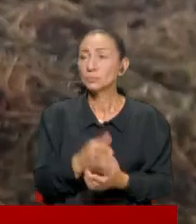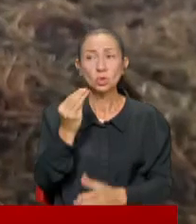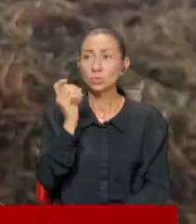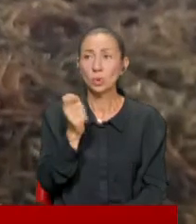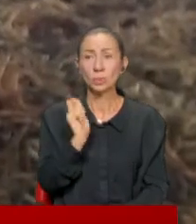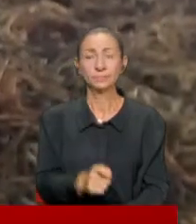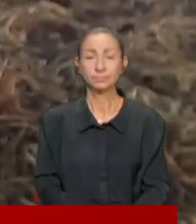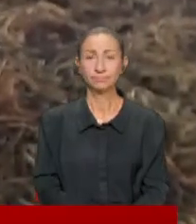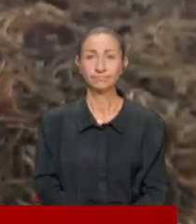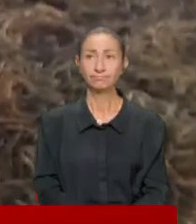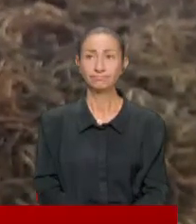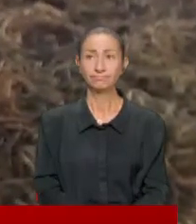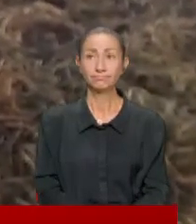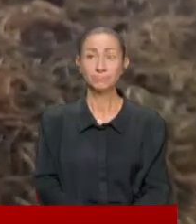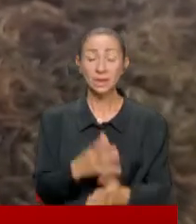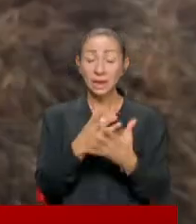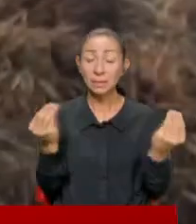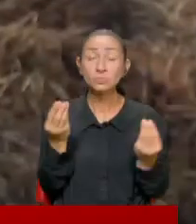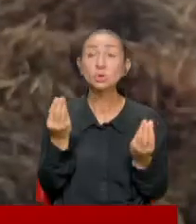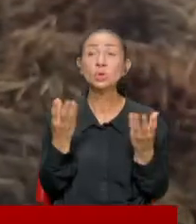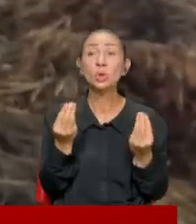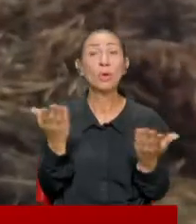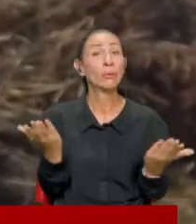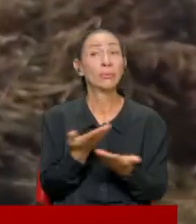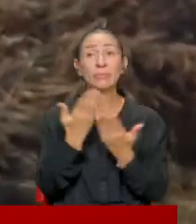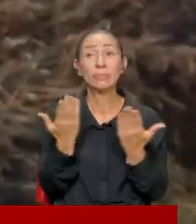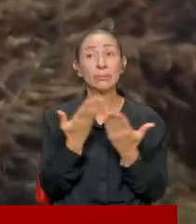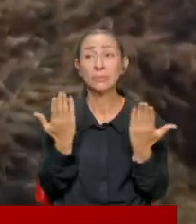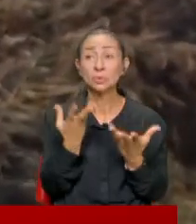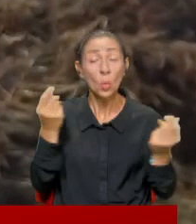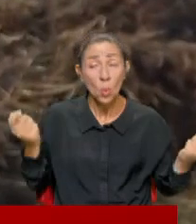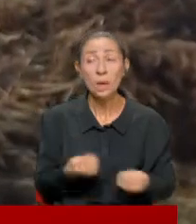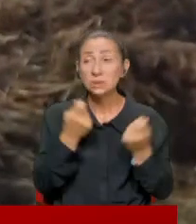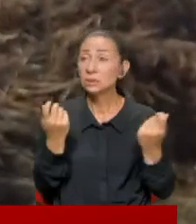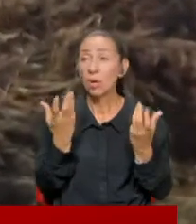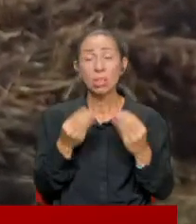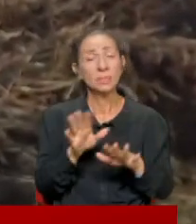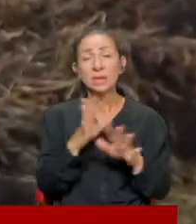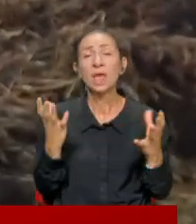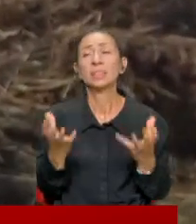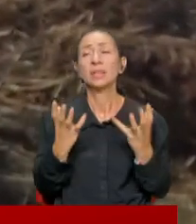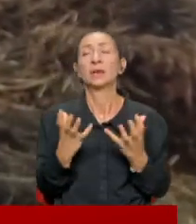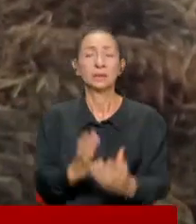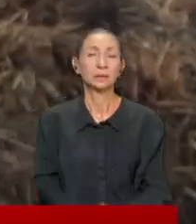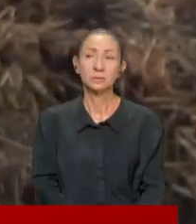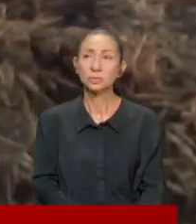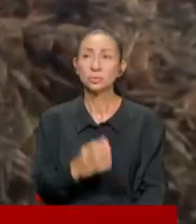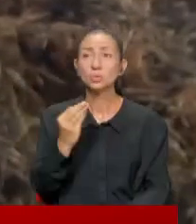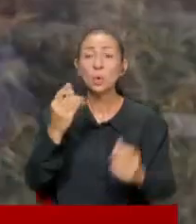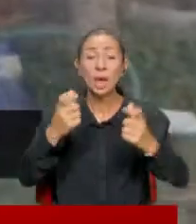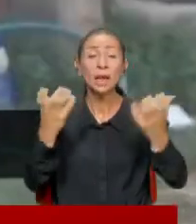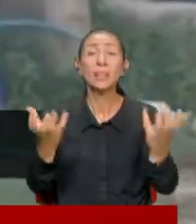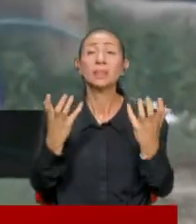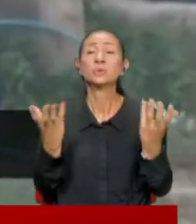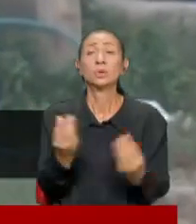zor. Kaybım çok. Öf. Çok uğraştık ama olmadı, olmadı. Yandık. Çok yer yandı,